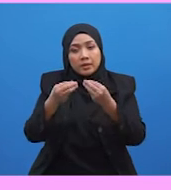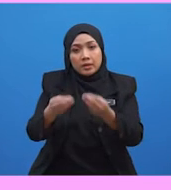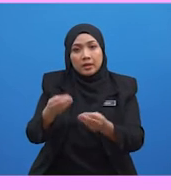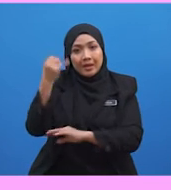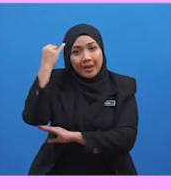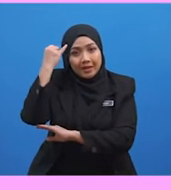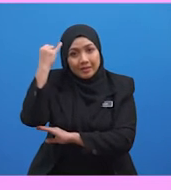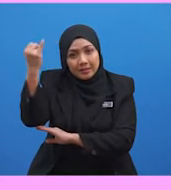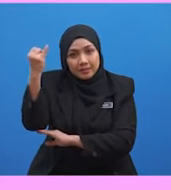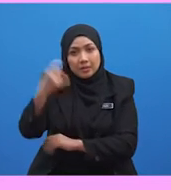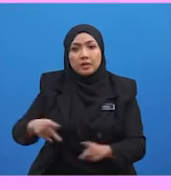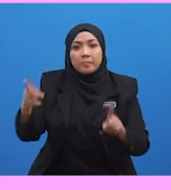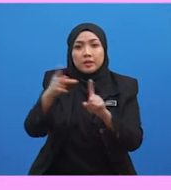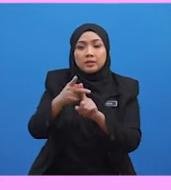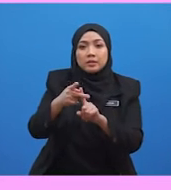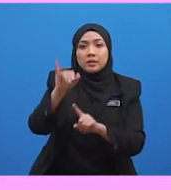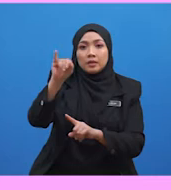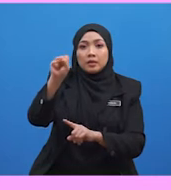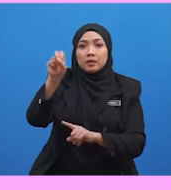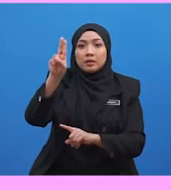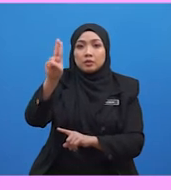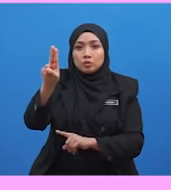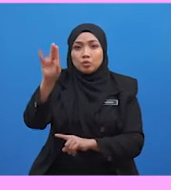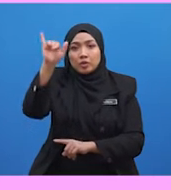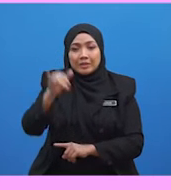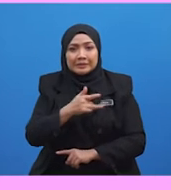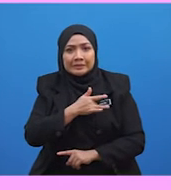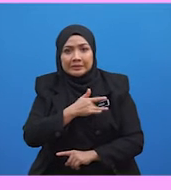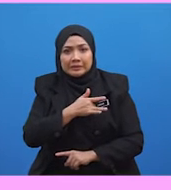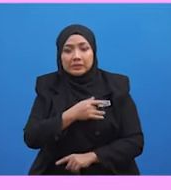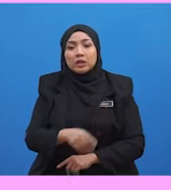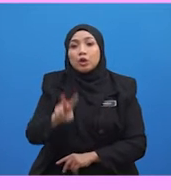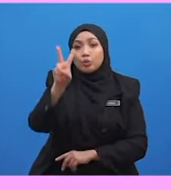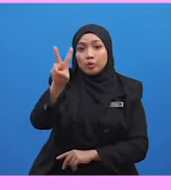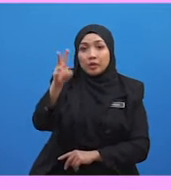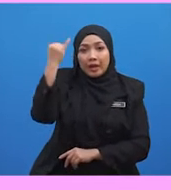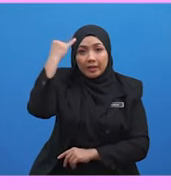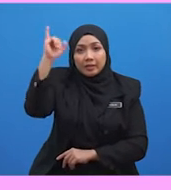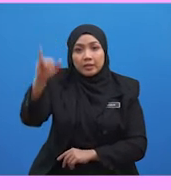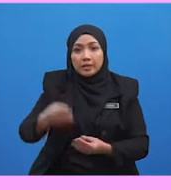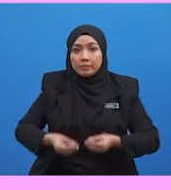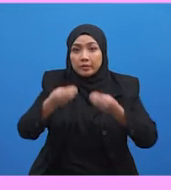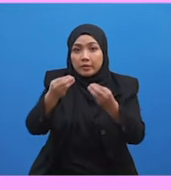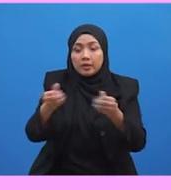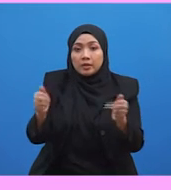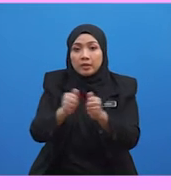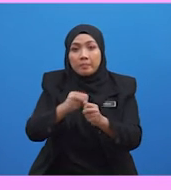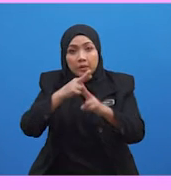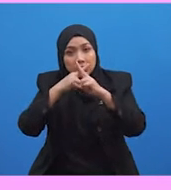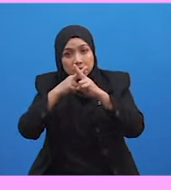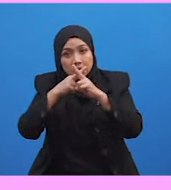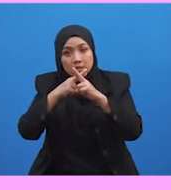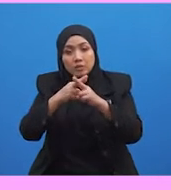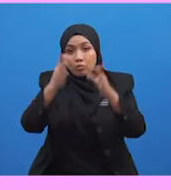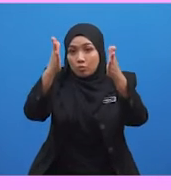kepada isu yang sensitif dan idea yang diberi dengan merahsiakan identiti